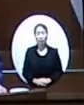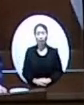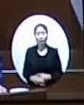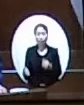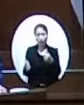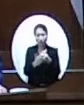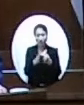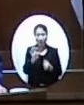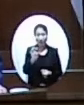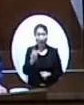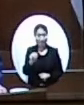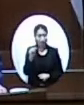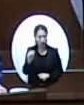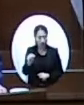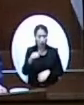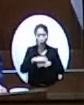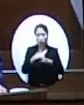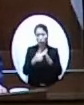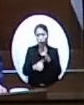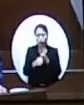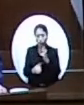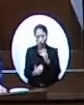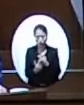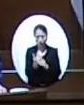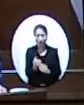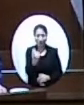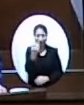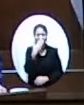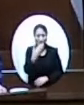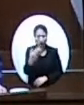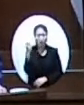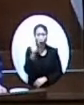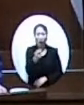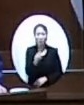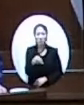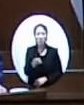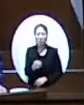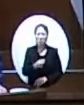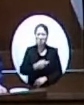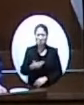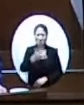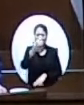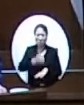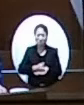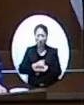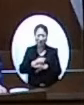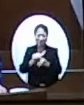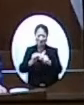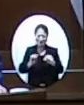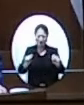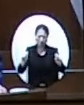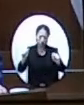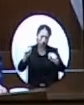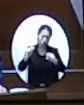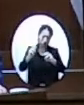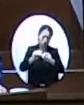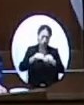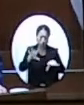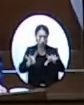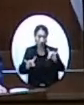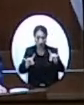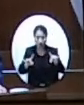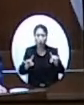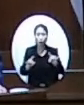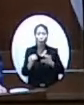따라서 EM은 농작물의 생육 촉진뿐만 아니라 합성 비료로 황폐진 땅을 복원하거나 음식물